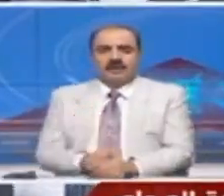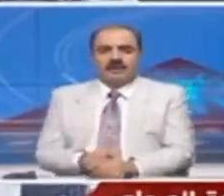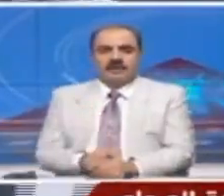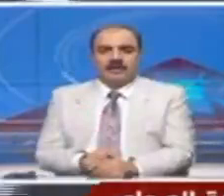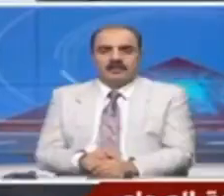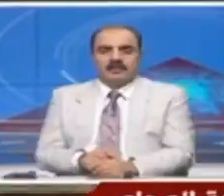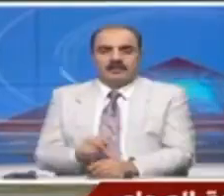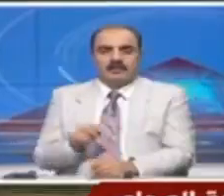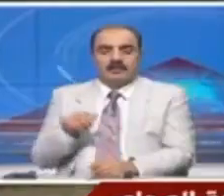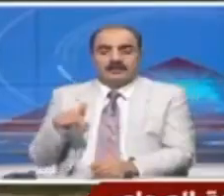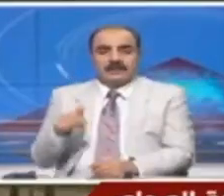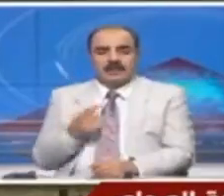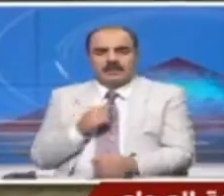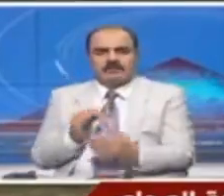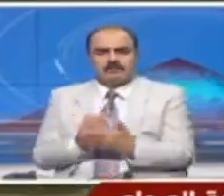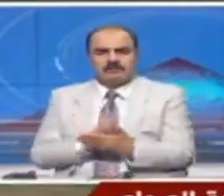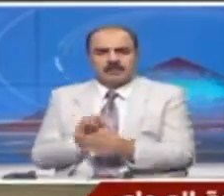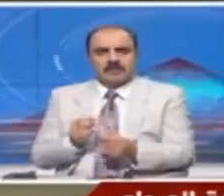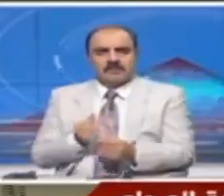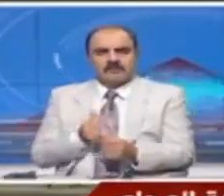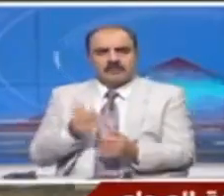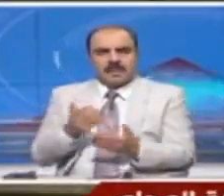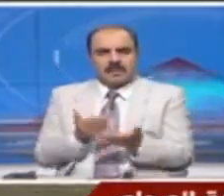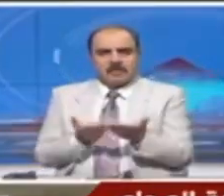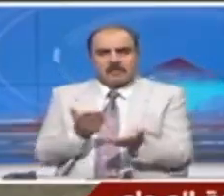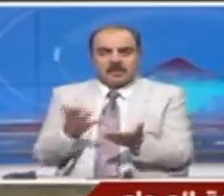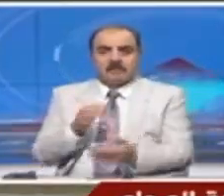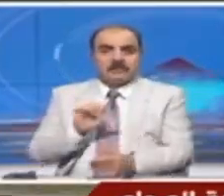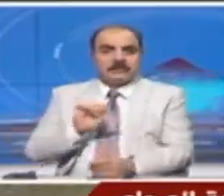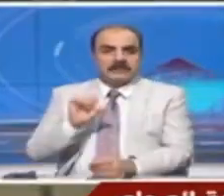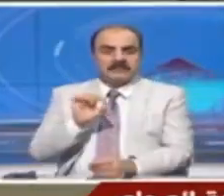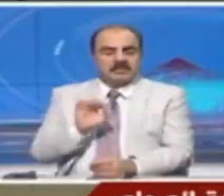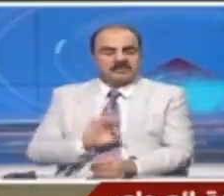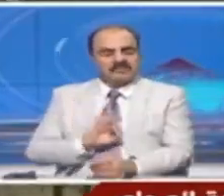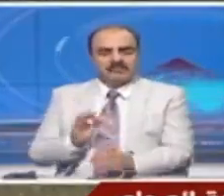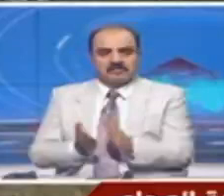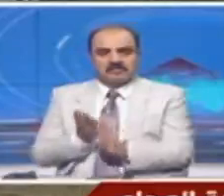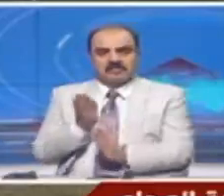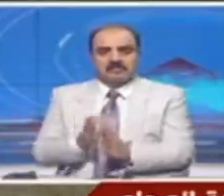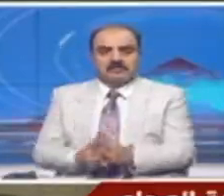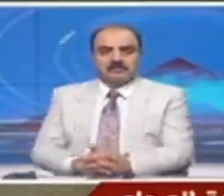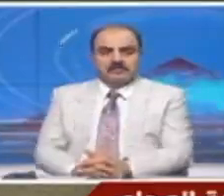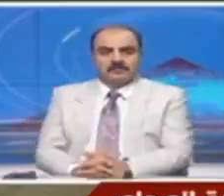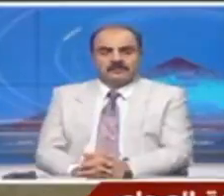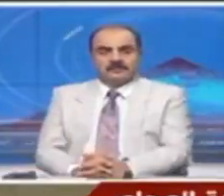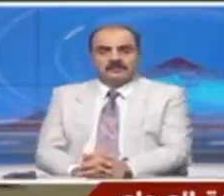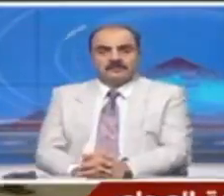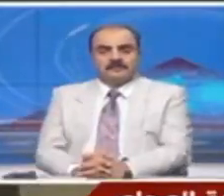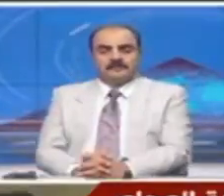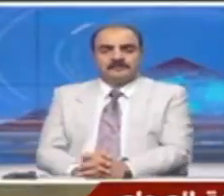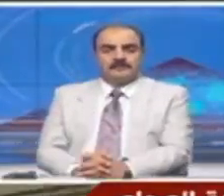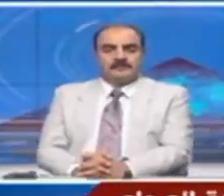22 من شهر يونيو الماضي، وبلغت نسبة اختبارات المعدات لهذا الجزء نحو 90%.